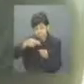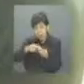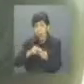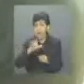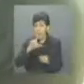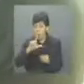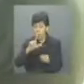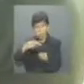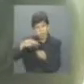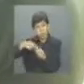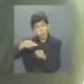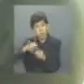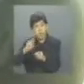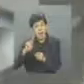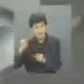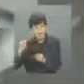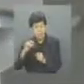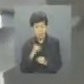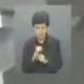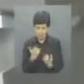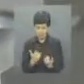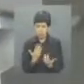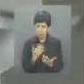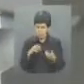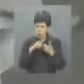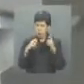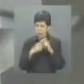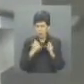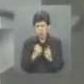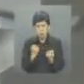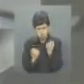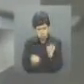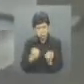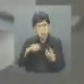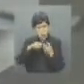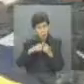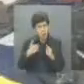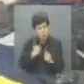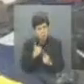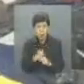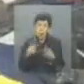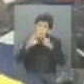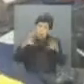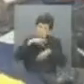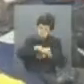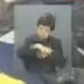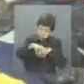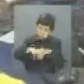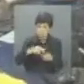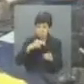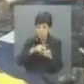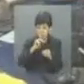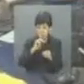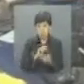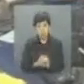และก๊าซธรรมชาติ NGV นอกจากส่งผลกระทบกับผู้ใช้รถแล้วยังทำให้ผู้ประกอบการติดตั้งระบบก๊าซบางส่วน